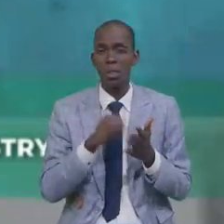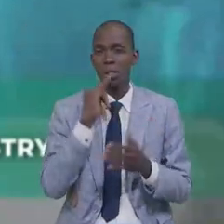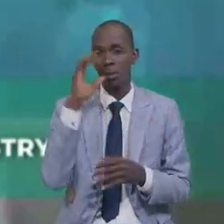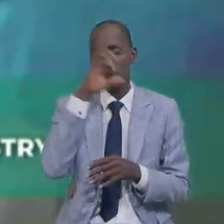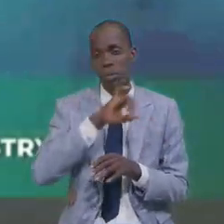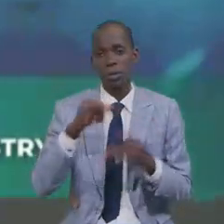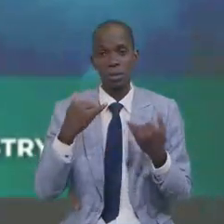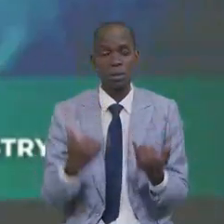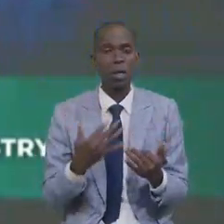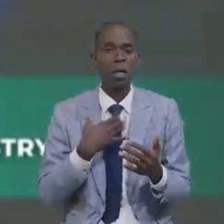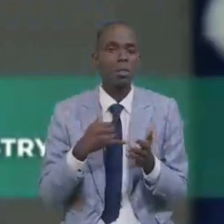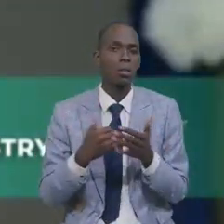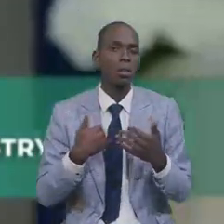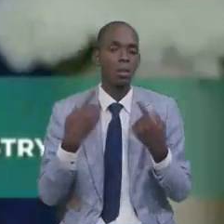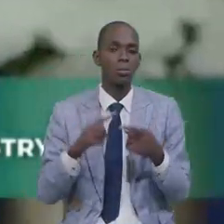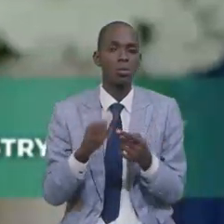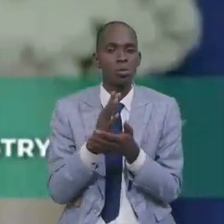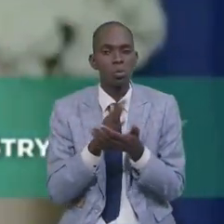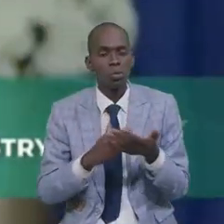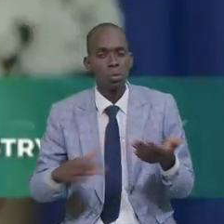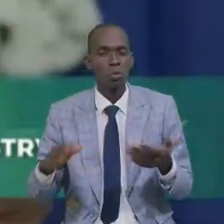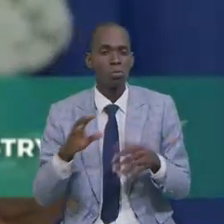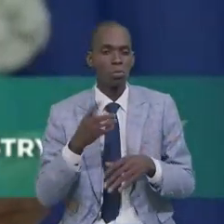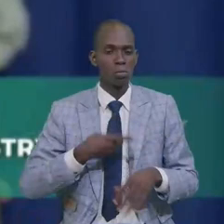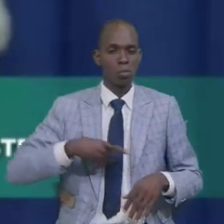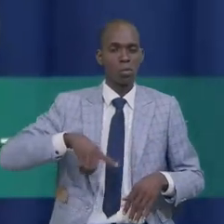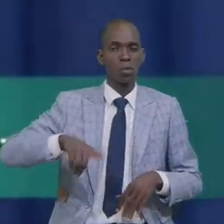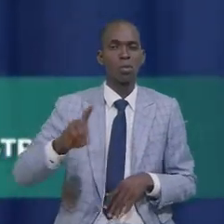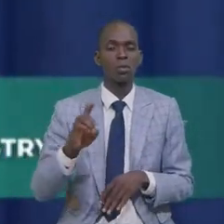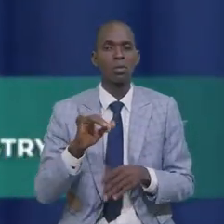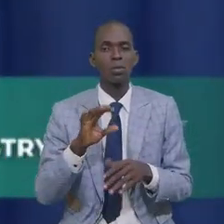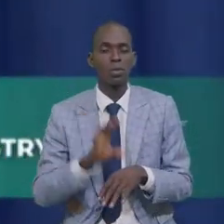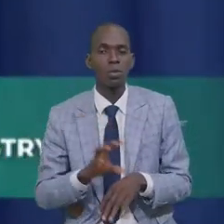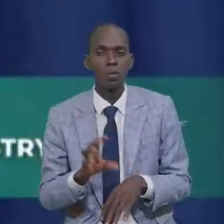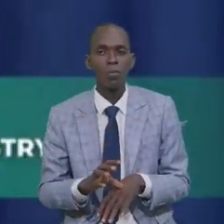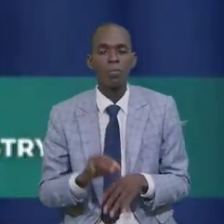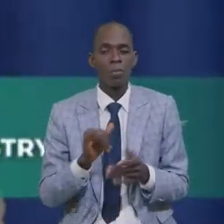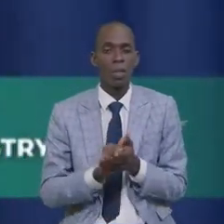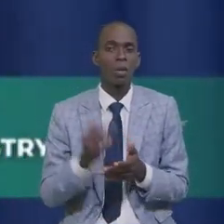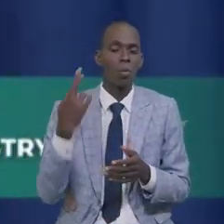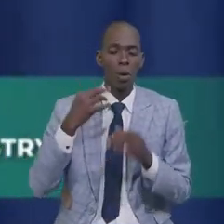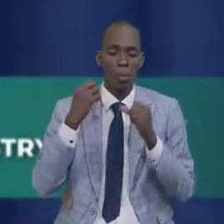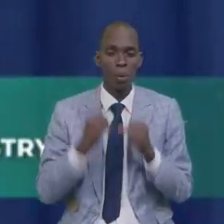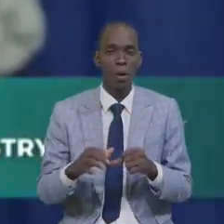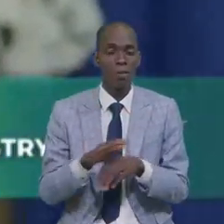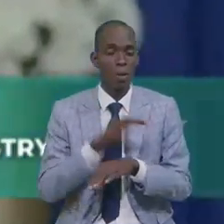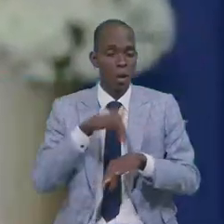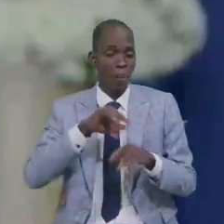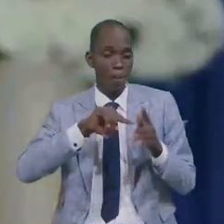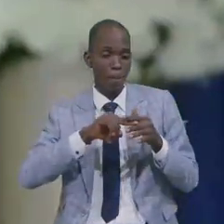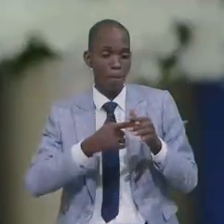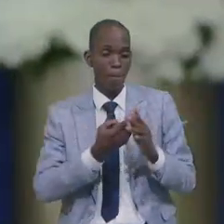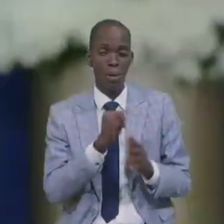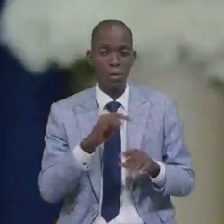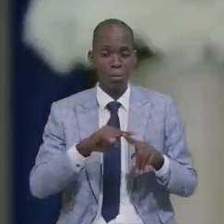ça maintenant, comme cela est arrivé à certaines dénominations qui étaient puissantes au